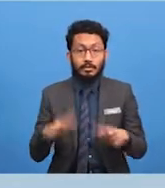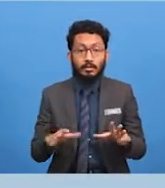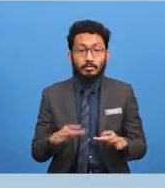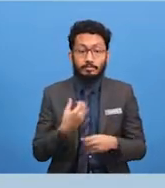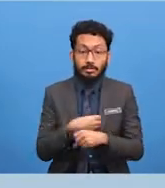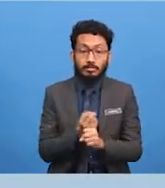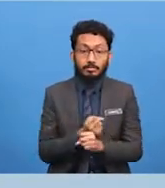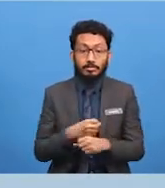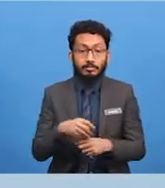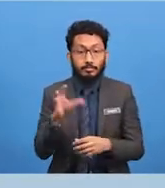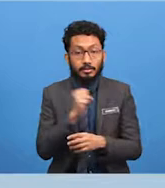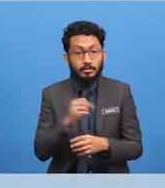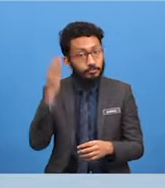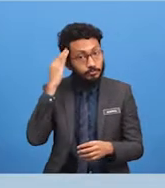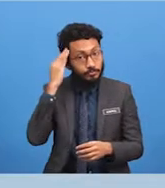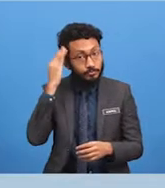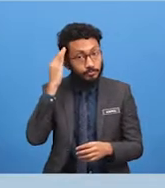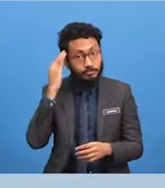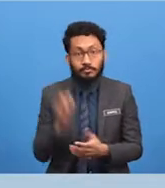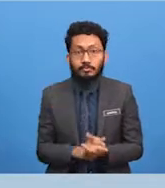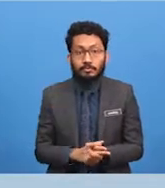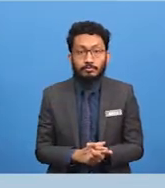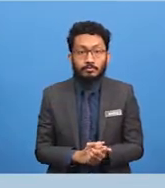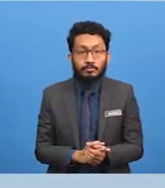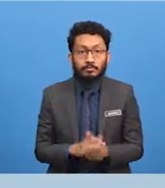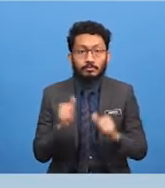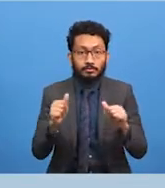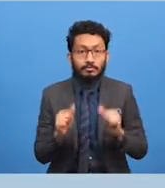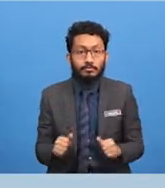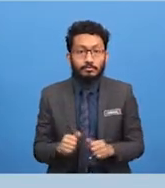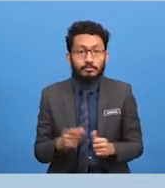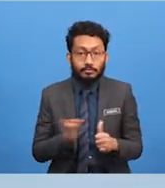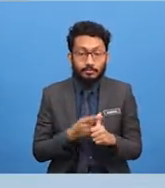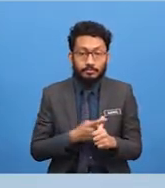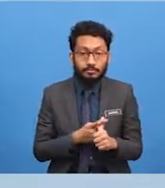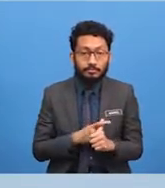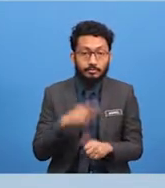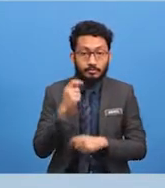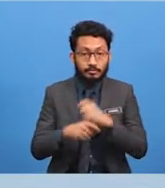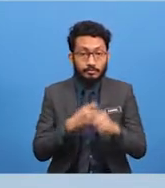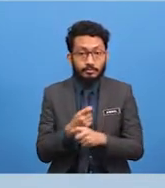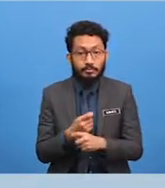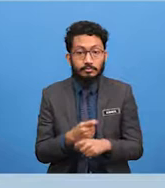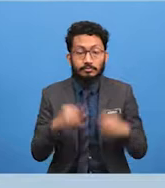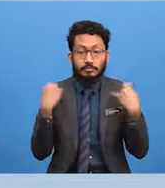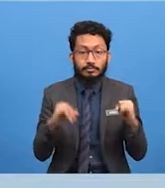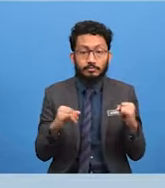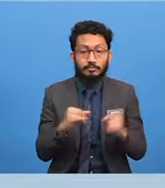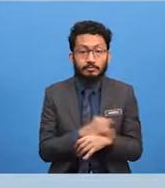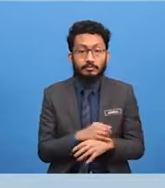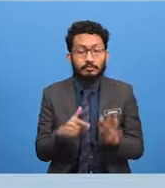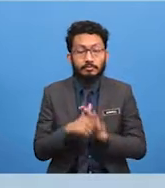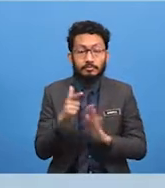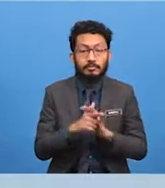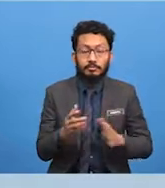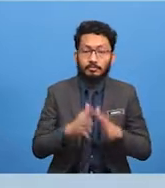dan mendapati alternatif satu iaitu meningkatkan promosi jualan memberikan faedah yang lebih besar